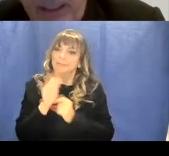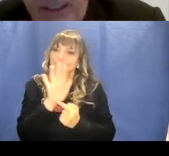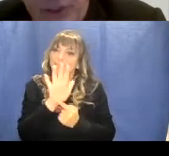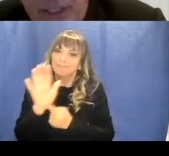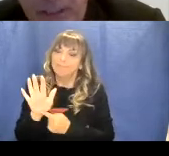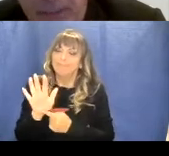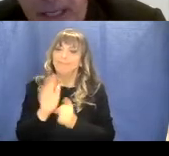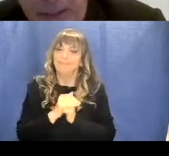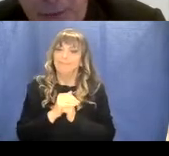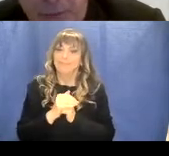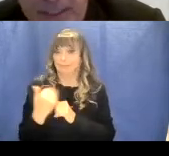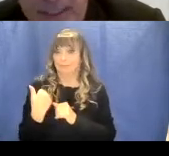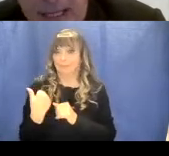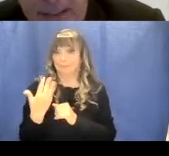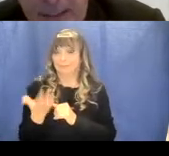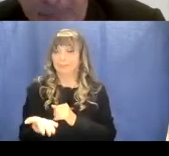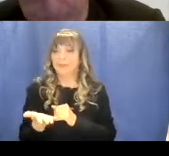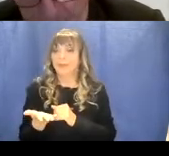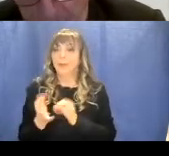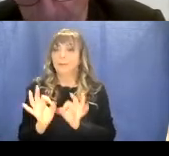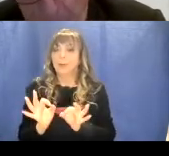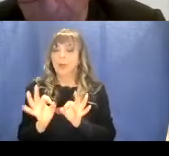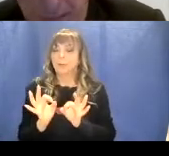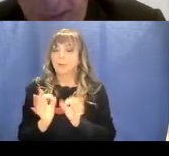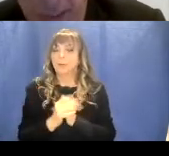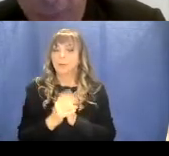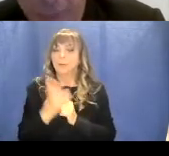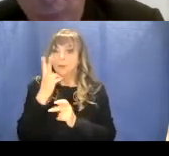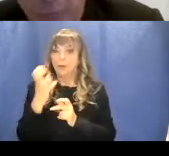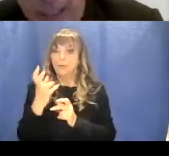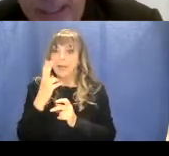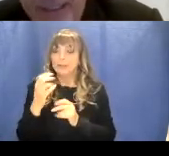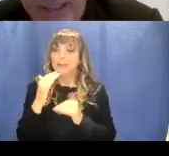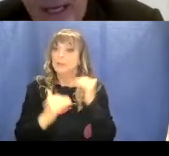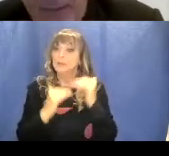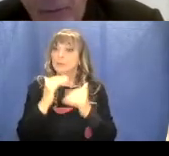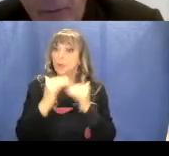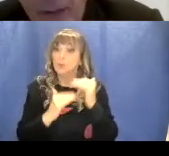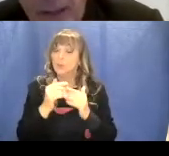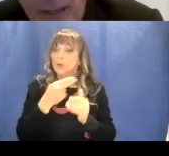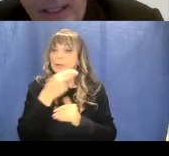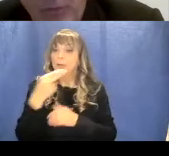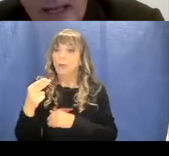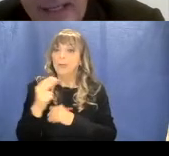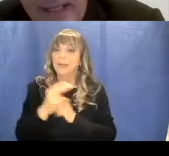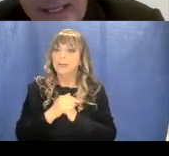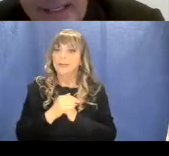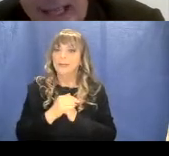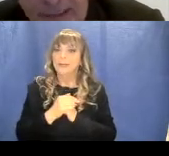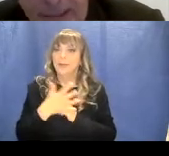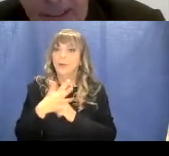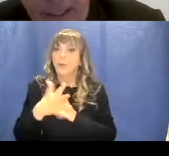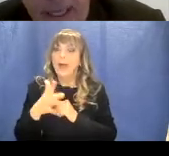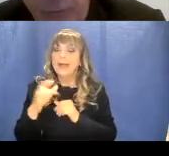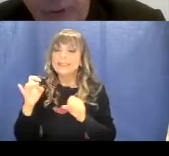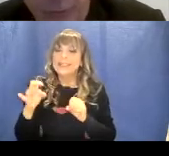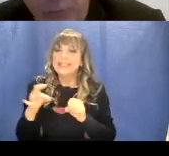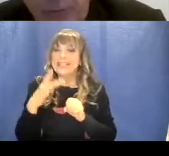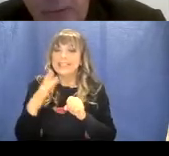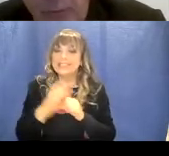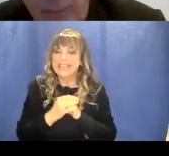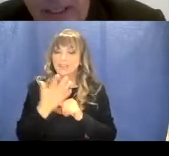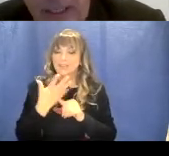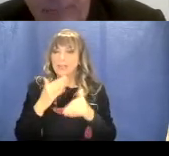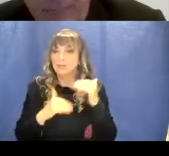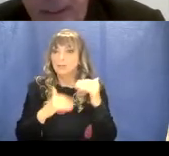recentemente sono stati trovate delle strutture che si chiamano i quasi cristalli che hanno una struttura